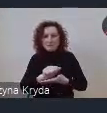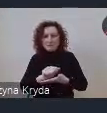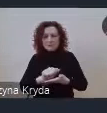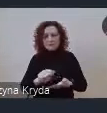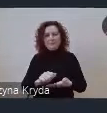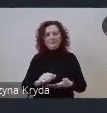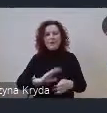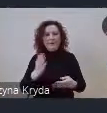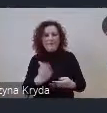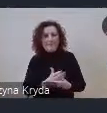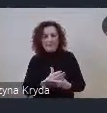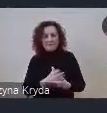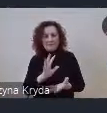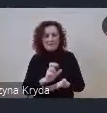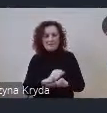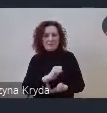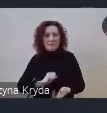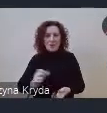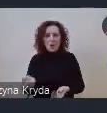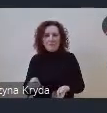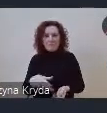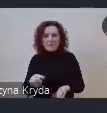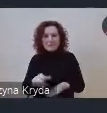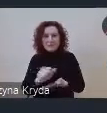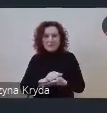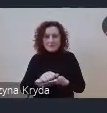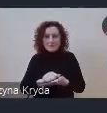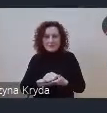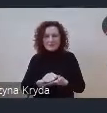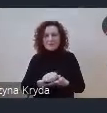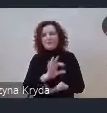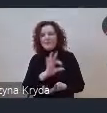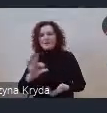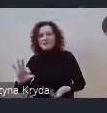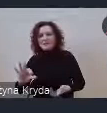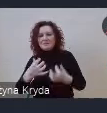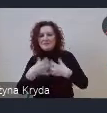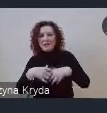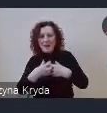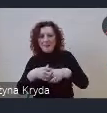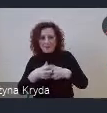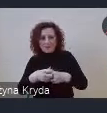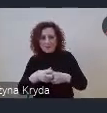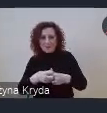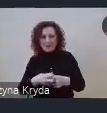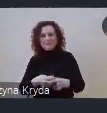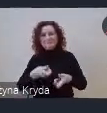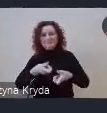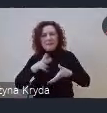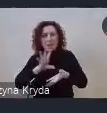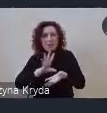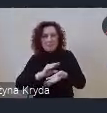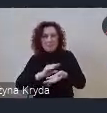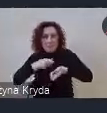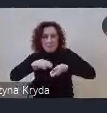się piaskowaniem czyli przyjeżdża ze specjalną maszyną która pod ciśnieniem uderza piaskiem albo jakimś innym materiałem w